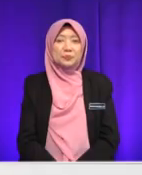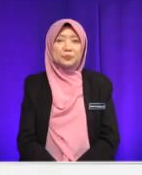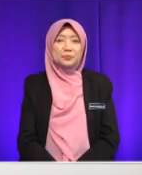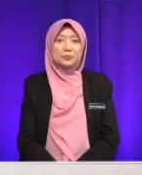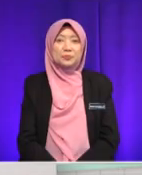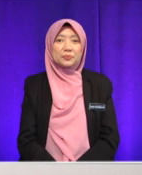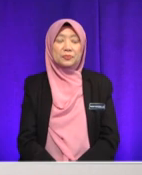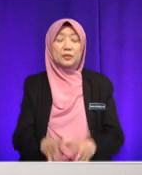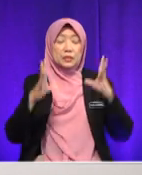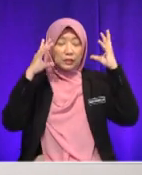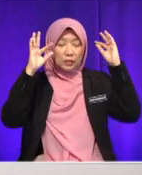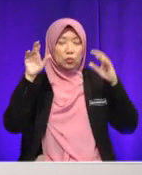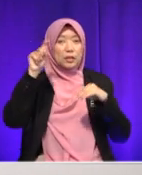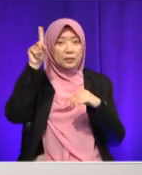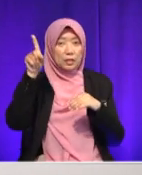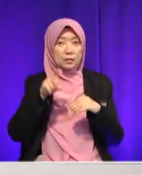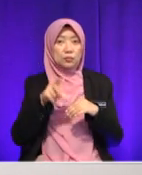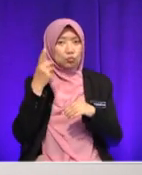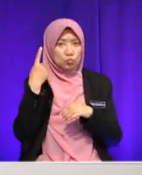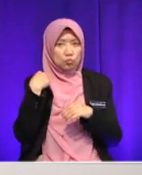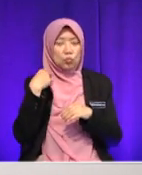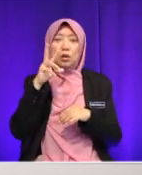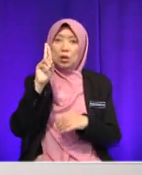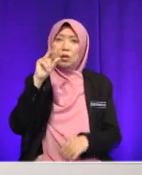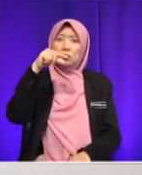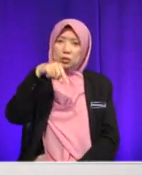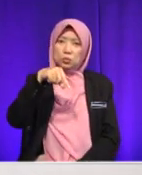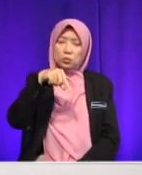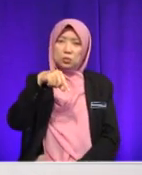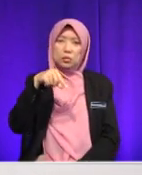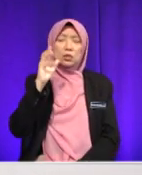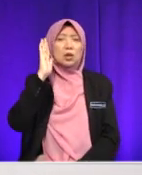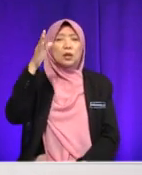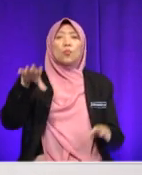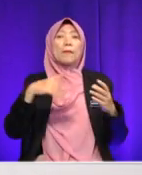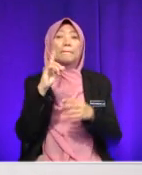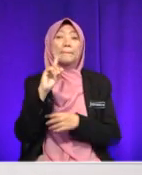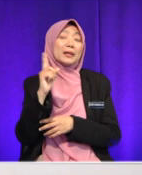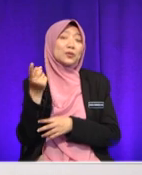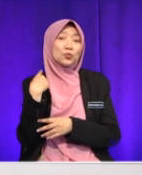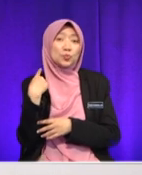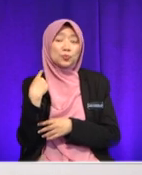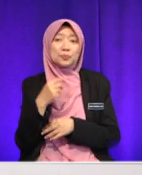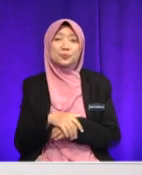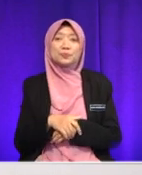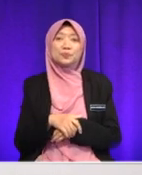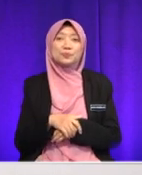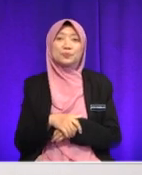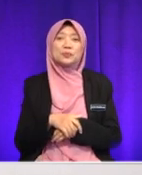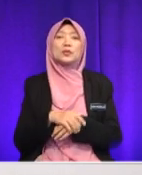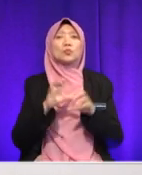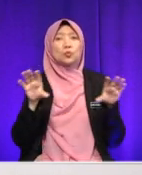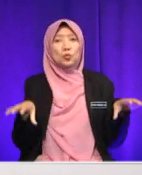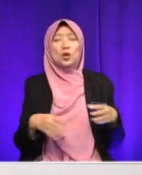Cikgu ingin tanya Ifti sebelum Ifti jawab. RQ ini kita akan buat yang mana dulu? Kita kena buat Q